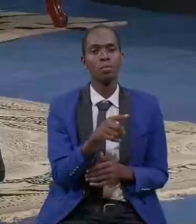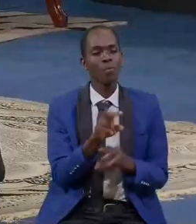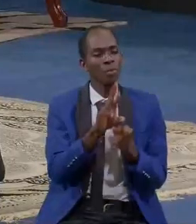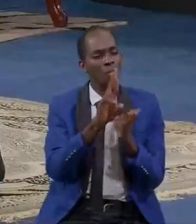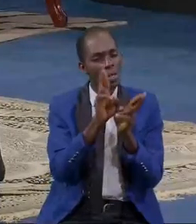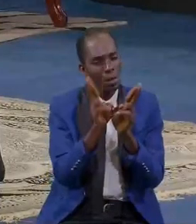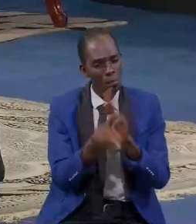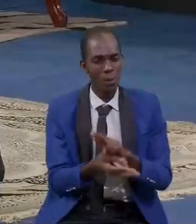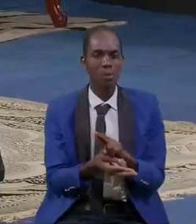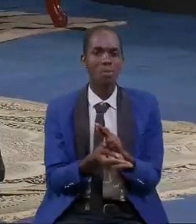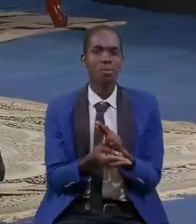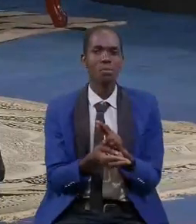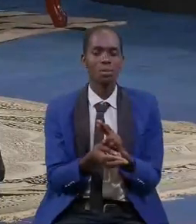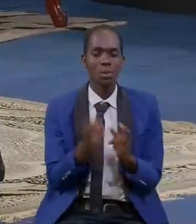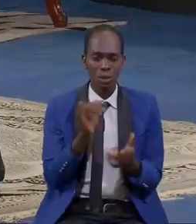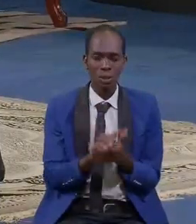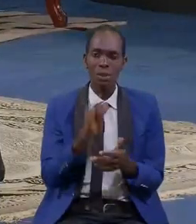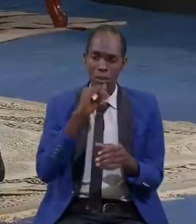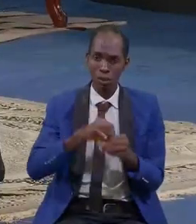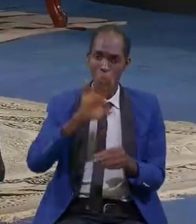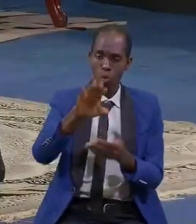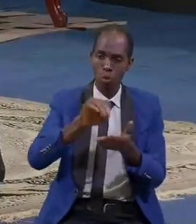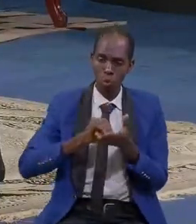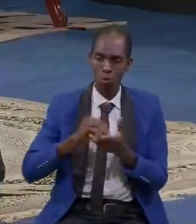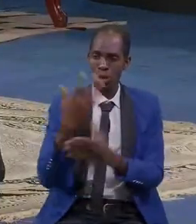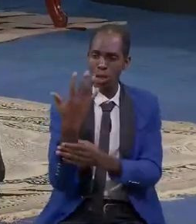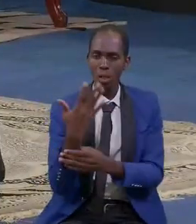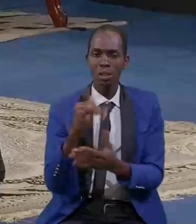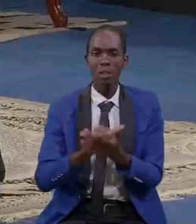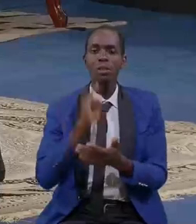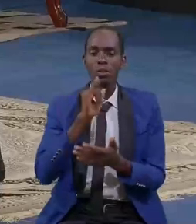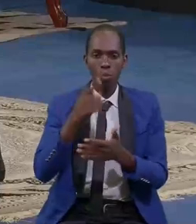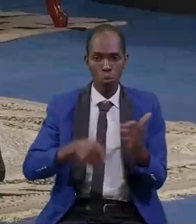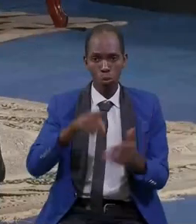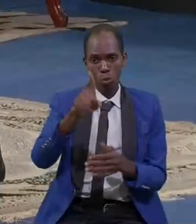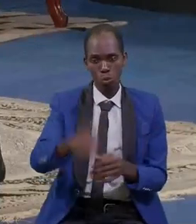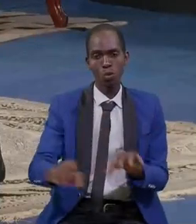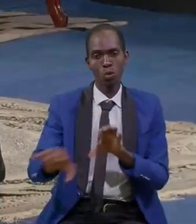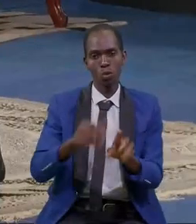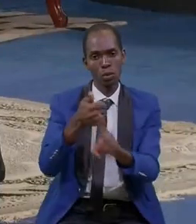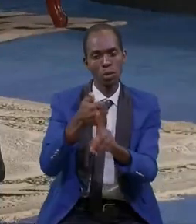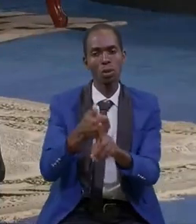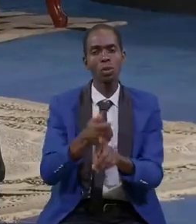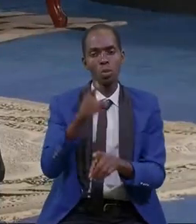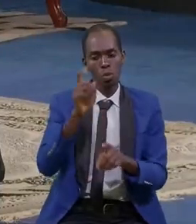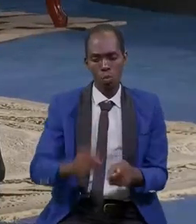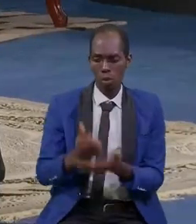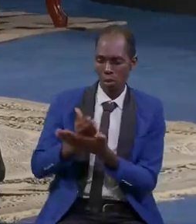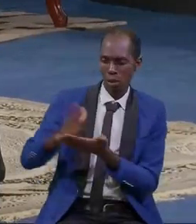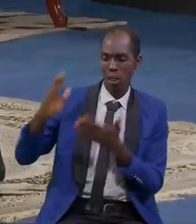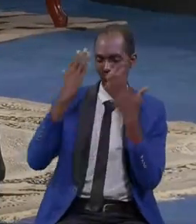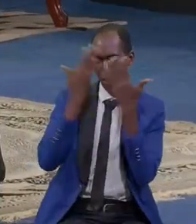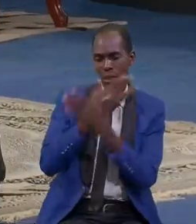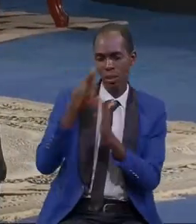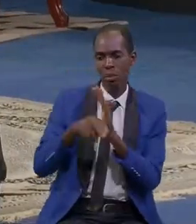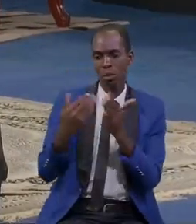repentez-vous. Ça te revient, c'est ce que vous faites. Vous devez vous détourner des ténèbres avant de venir